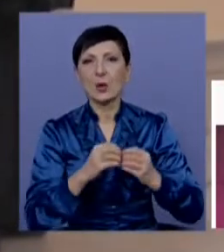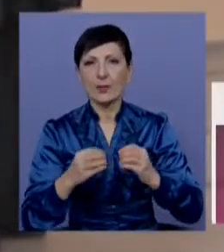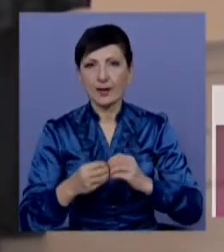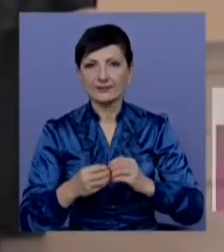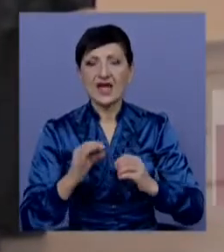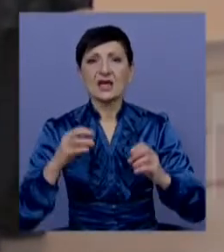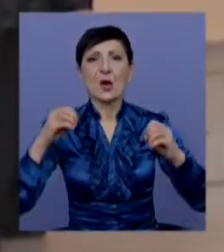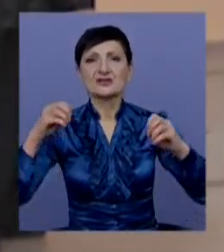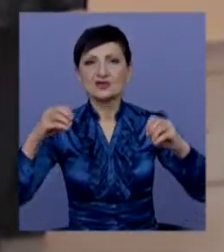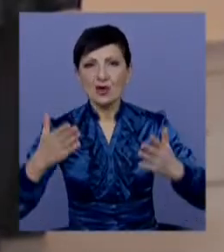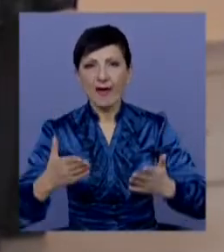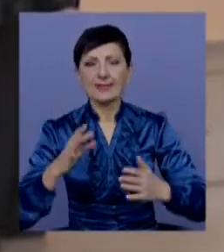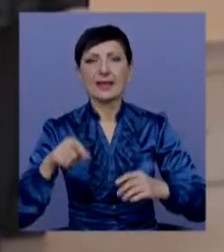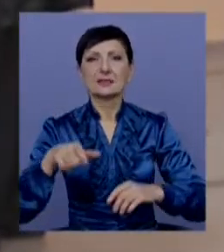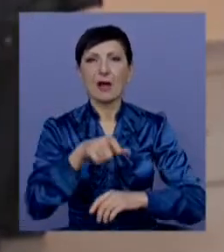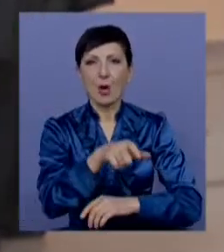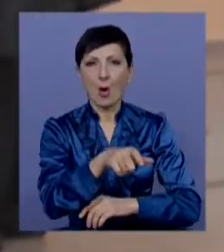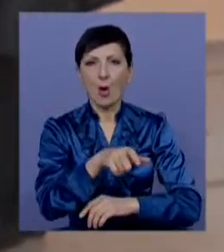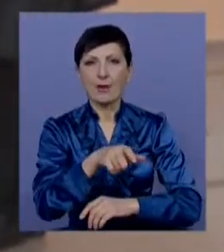и освещения, и дорог,